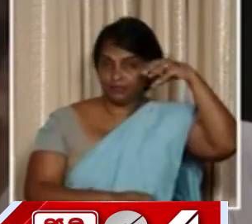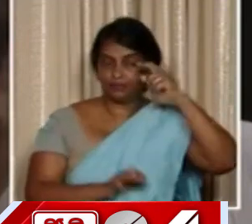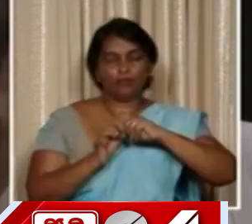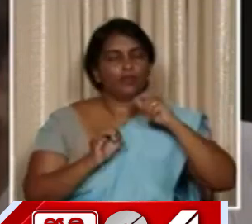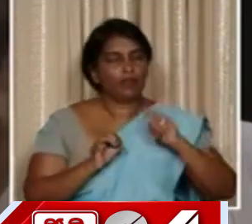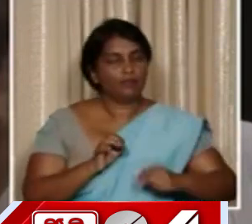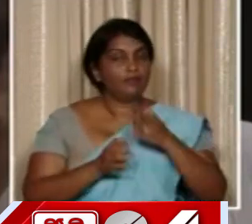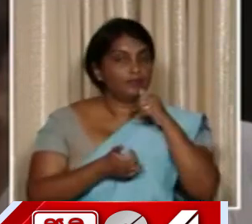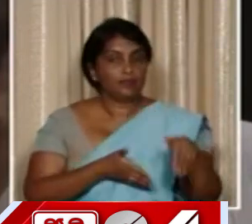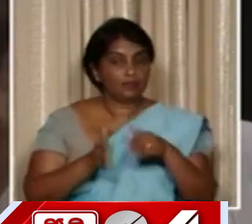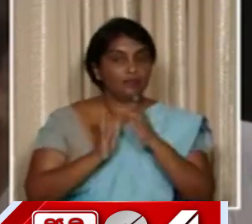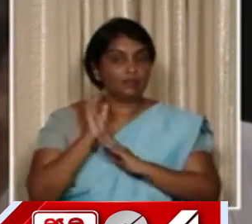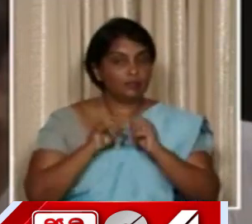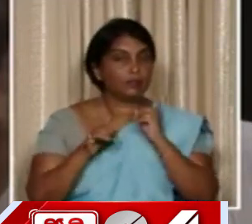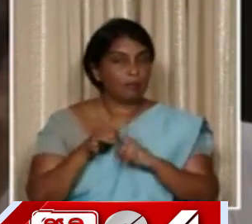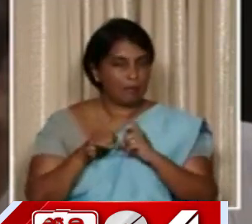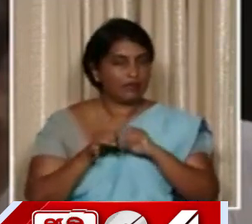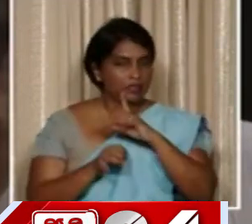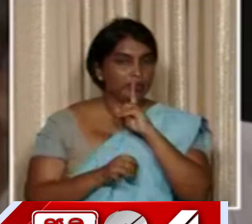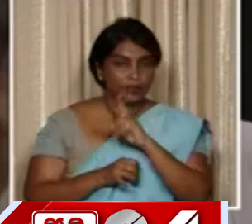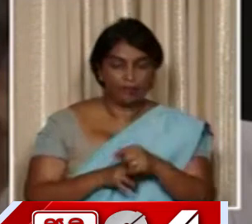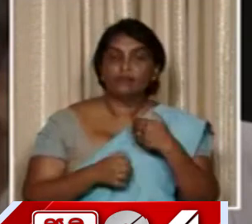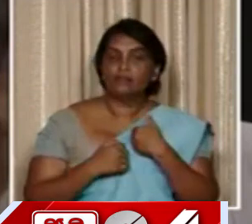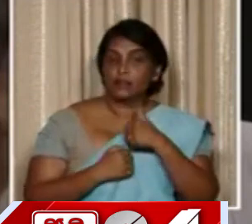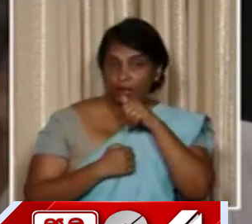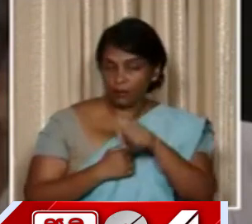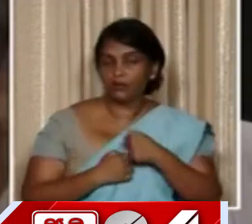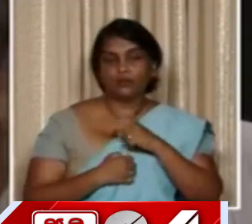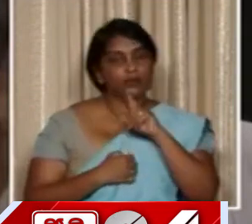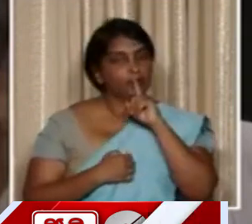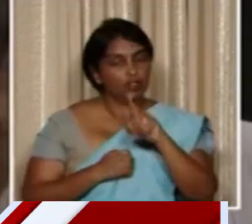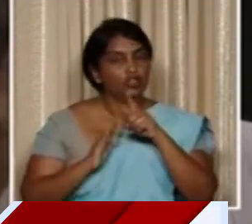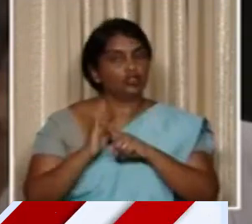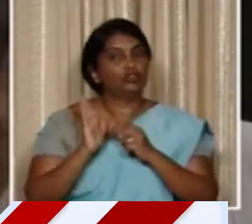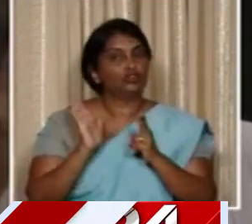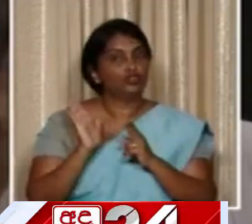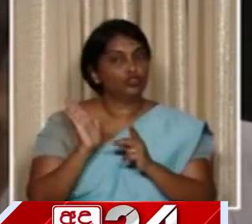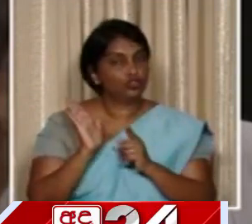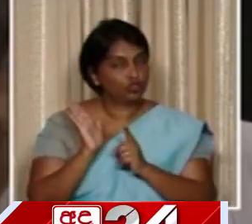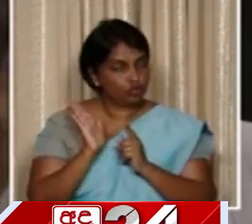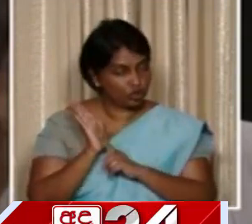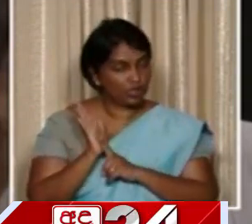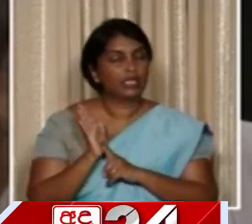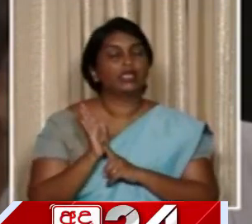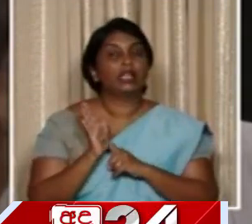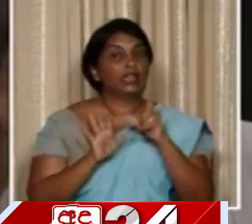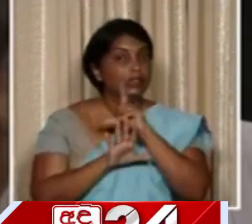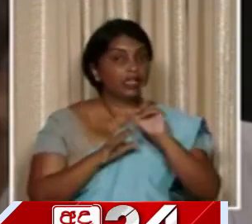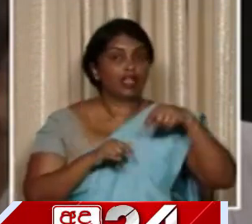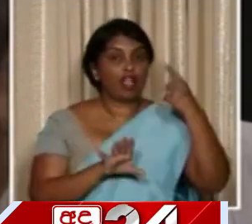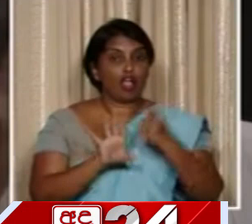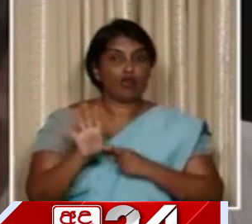මණ්ඩලයට වාරි මාර්ග මාත්‍යංශිකව මෙහෙම ප්‍රශ්නයක් තියෙනවා කියලා අපි ඇත්තටම දැන්වීමක් දැම්මා ජූලි මාසේ 17 වෙනිදා අපිට ඊළඟ